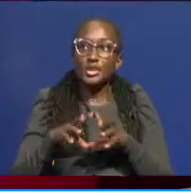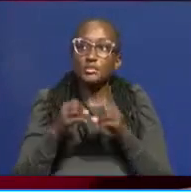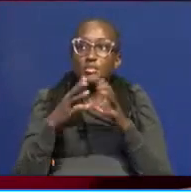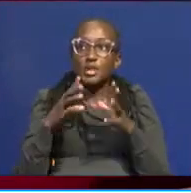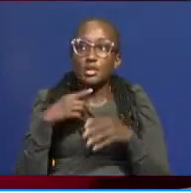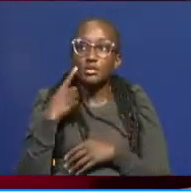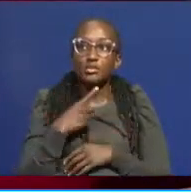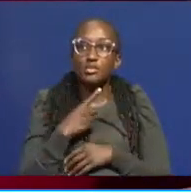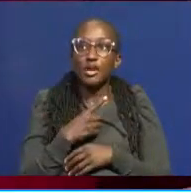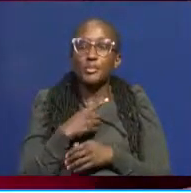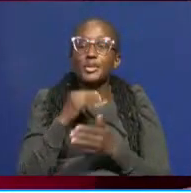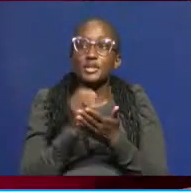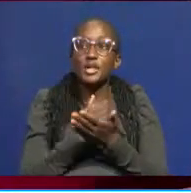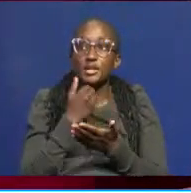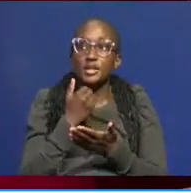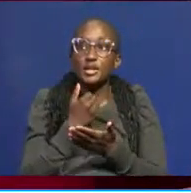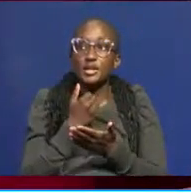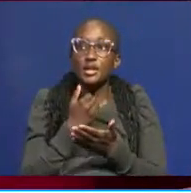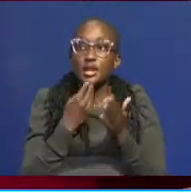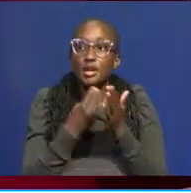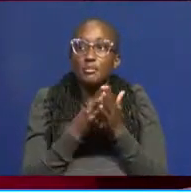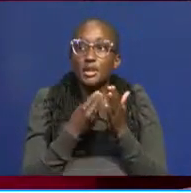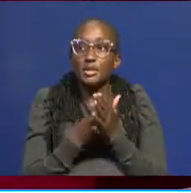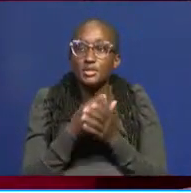wao wamekuwa wakikatwa